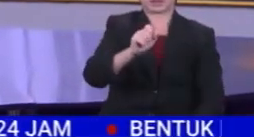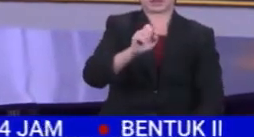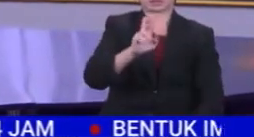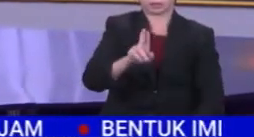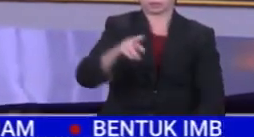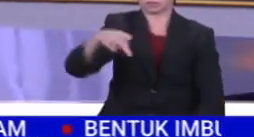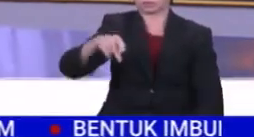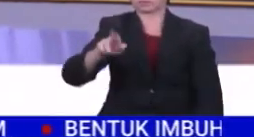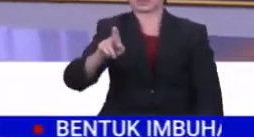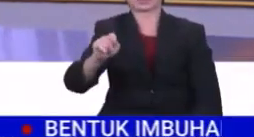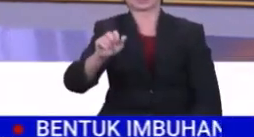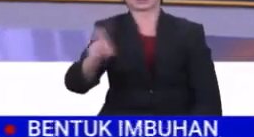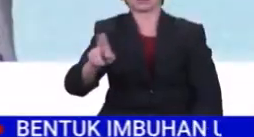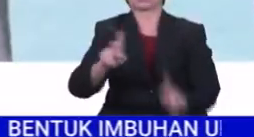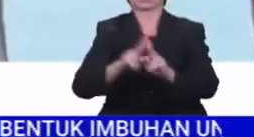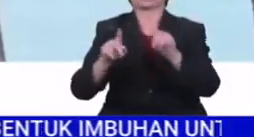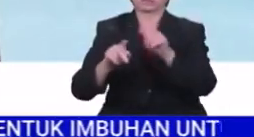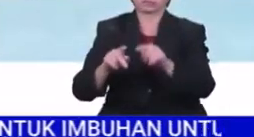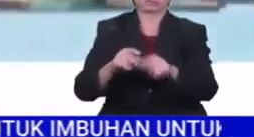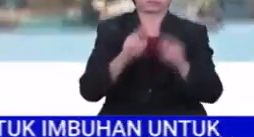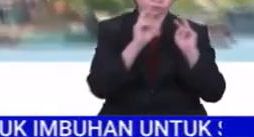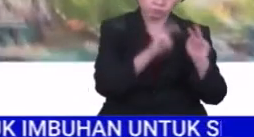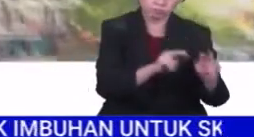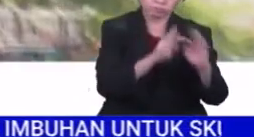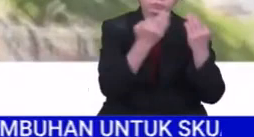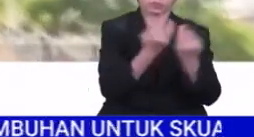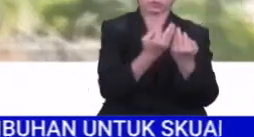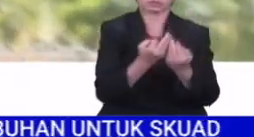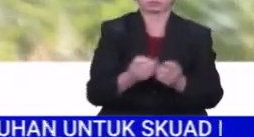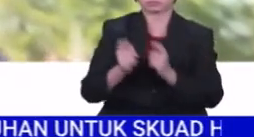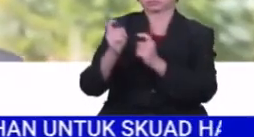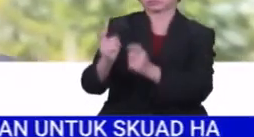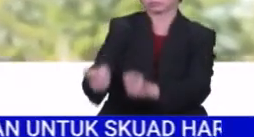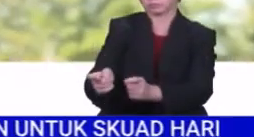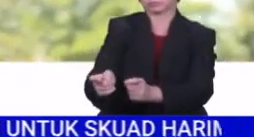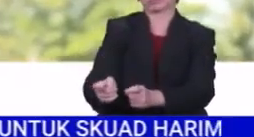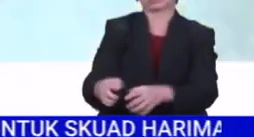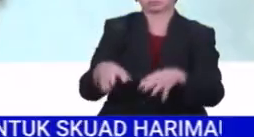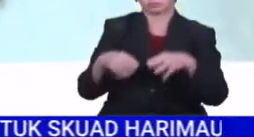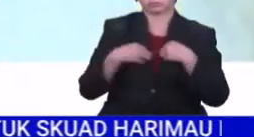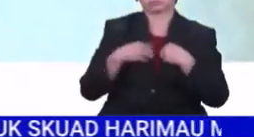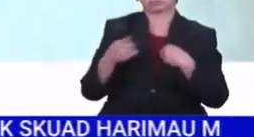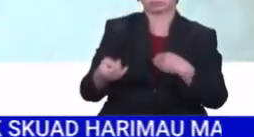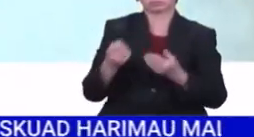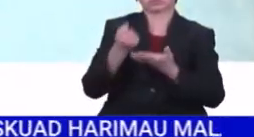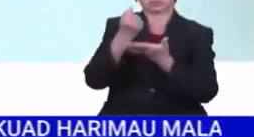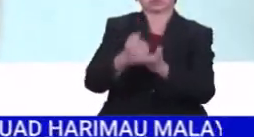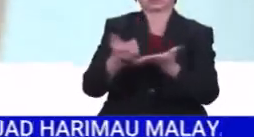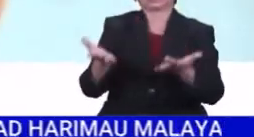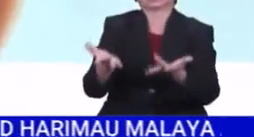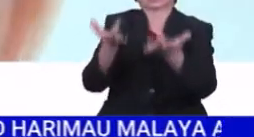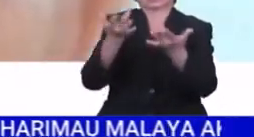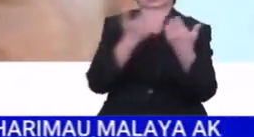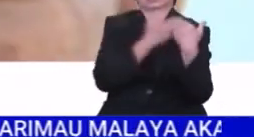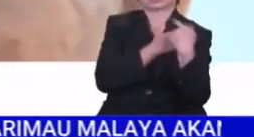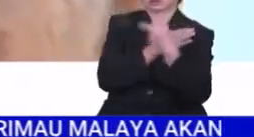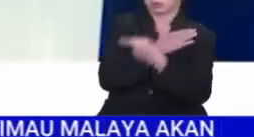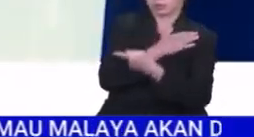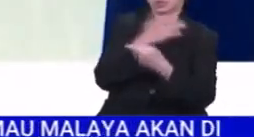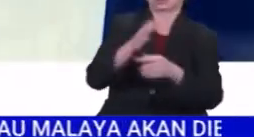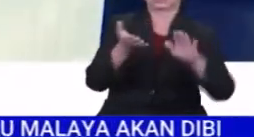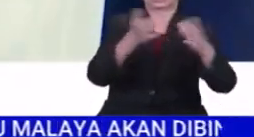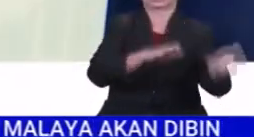keluarga tersebut hai hai ia tumpangi sedikit sebanyak diakui Ramli membantu meringankan bebannya